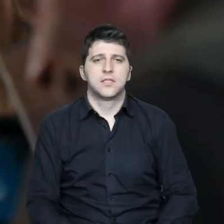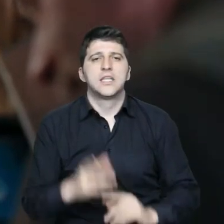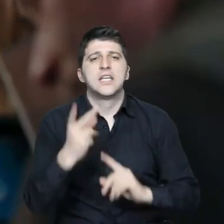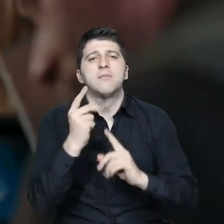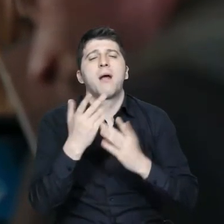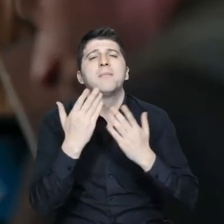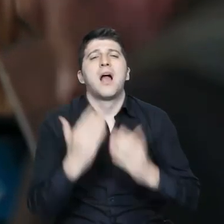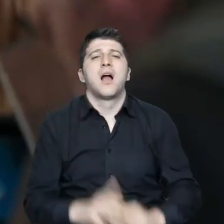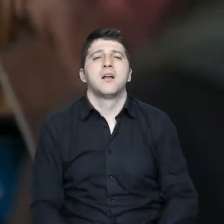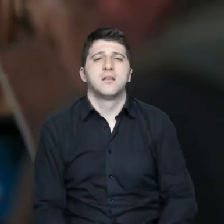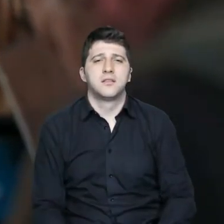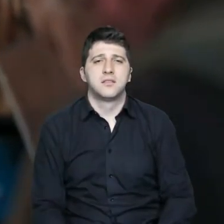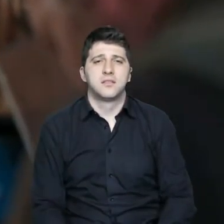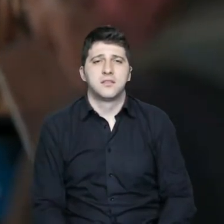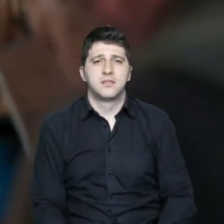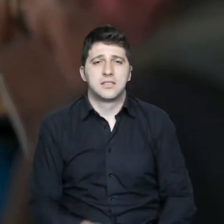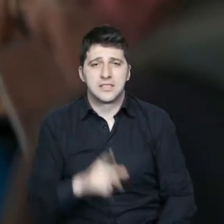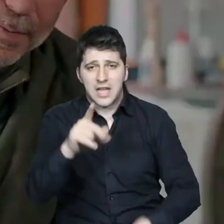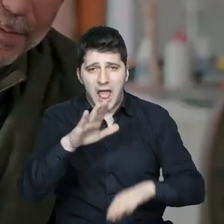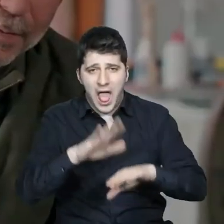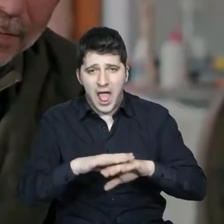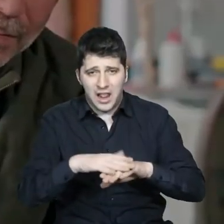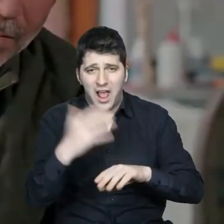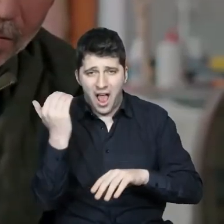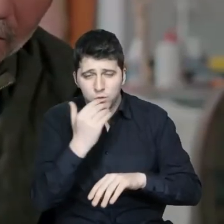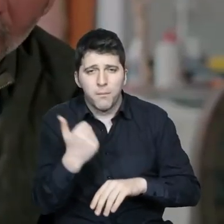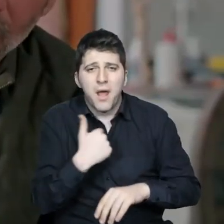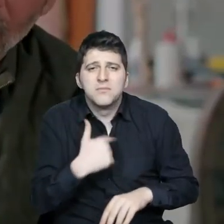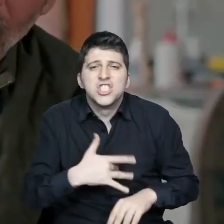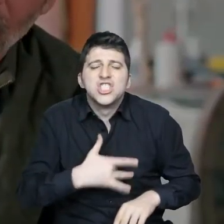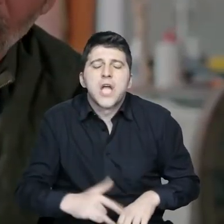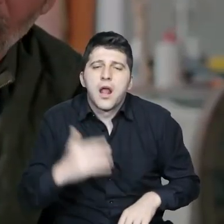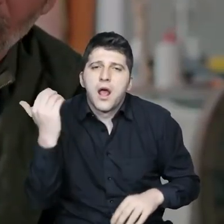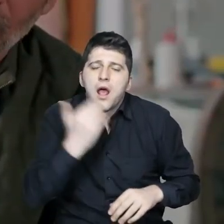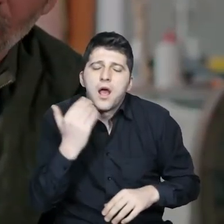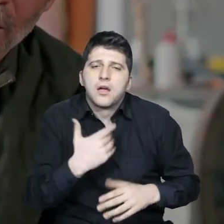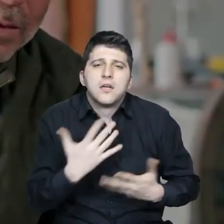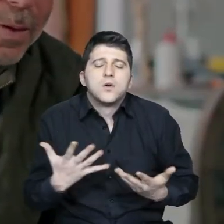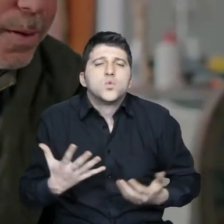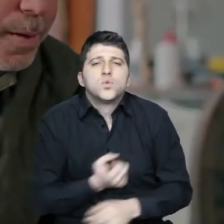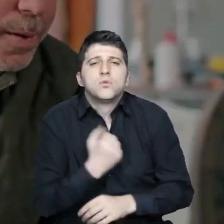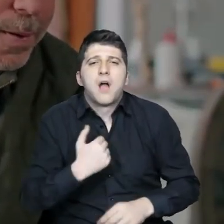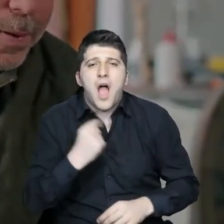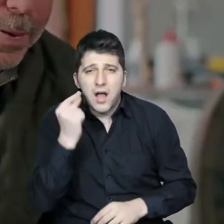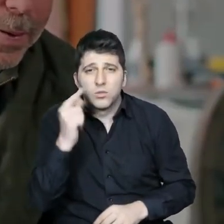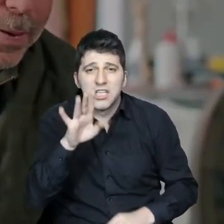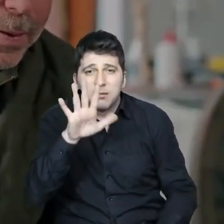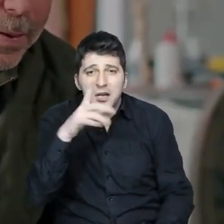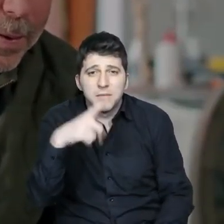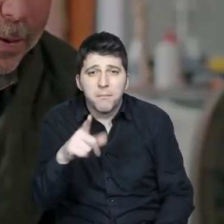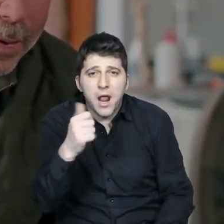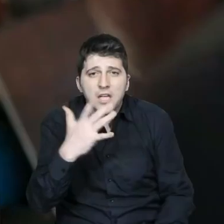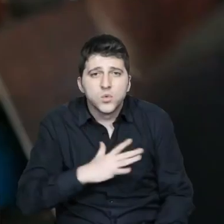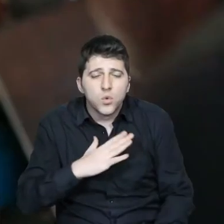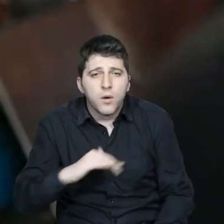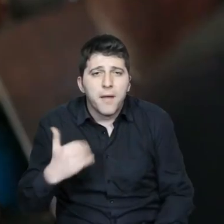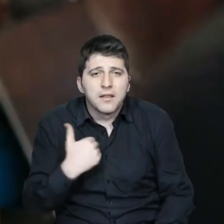İbrahim ya. Senin elin yanıyor, benim ciğerim yanıyor ya. Adam bana diyor ki 45 bin lira para istiyor benden